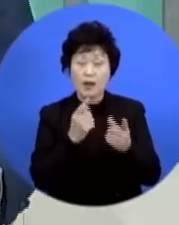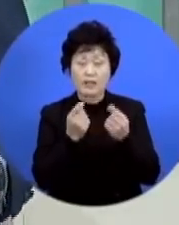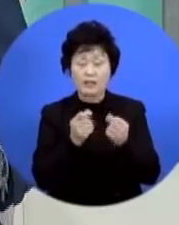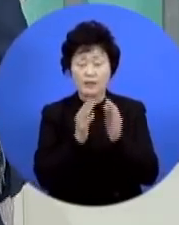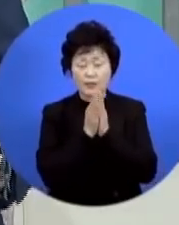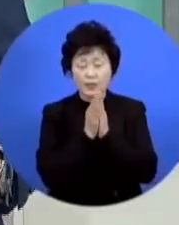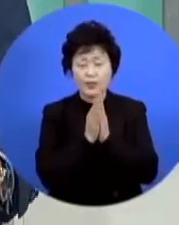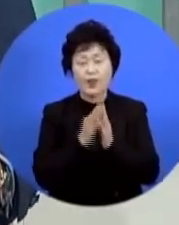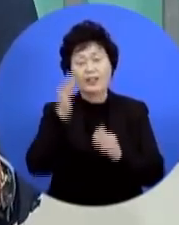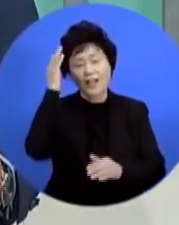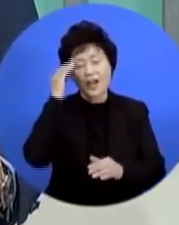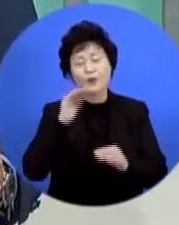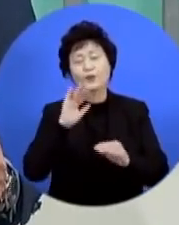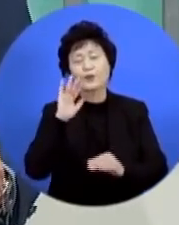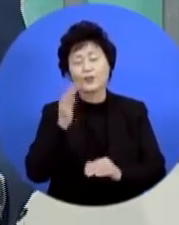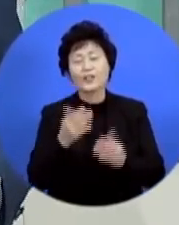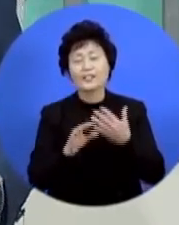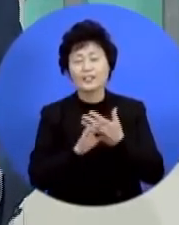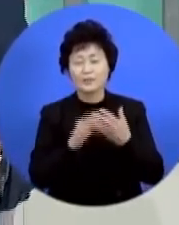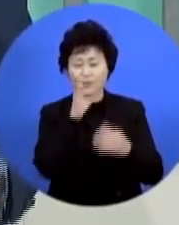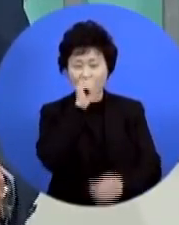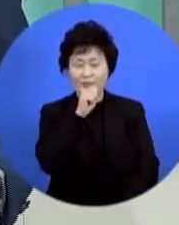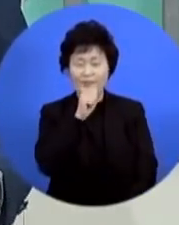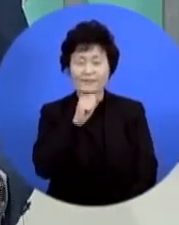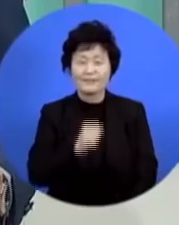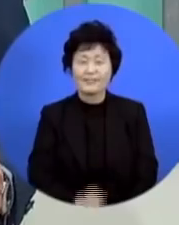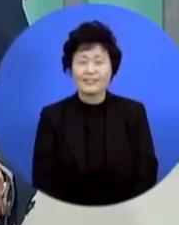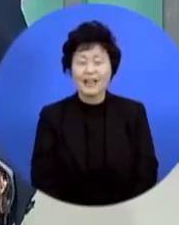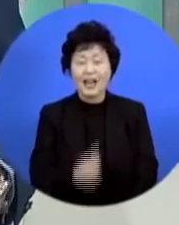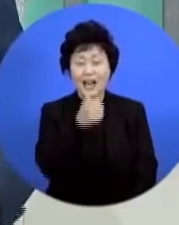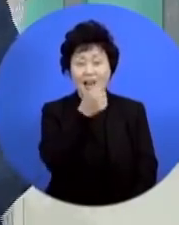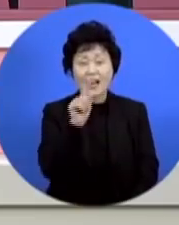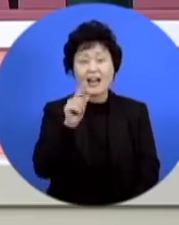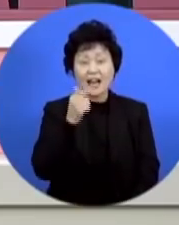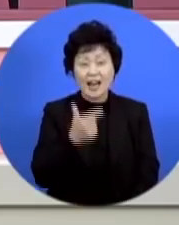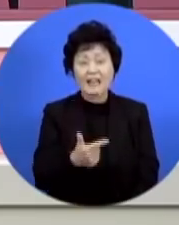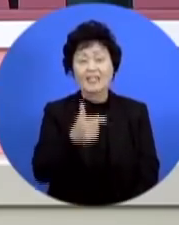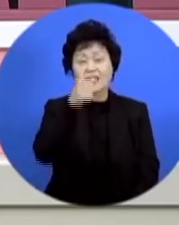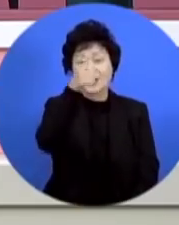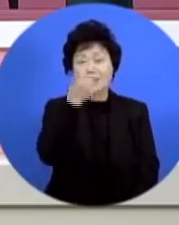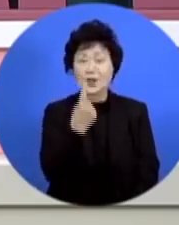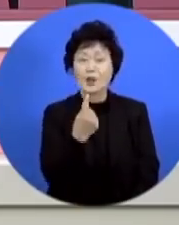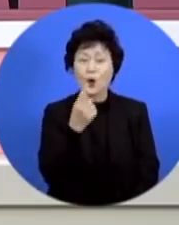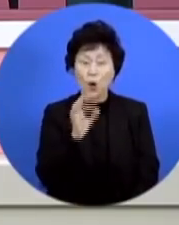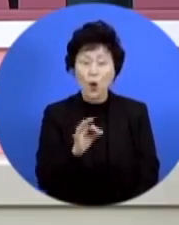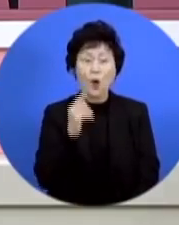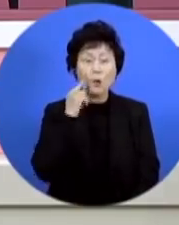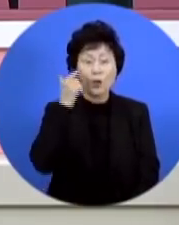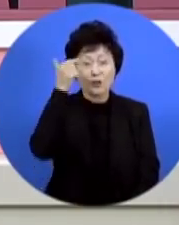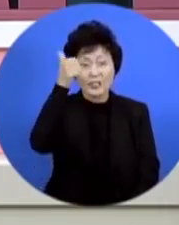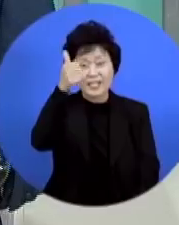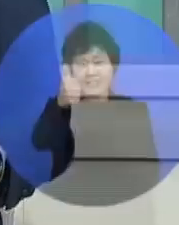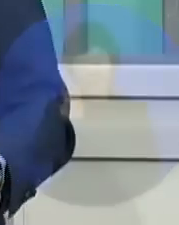새로운 교회 우리 한홍 목사님. 네. 네. 고맙습니다. 네, 감사합니다. 감사합니다.